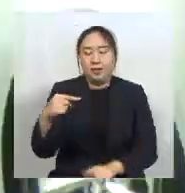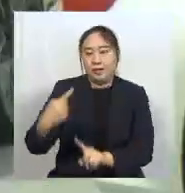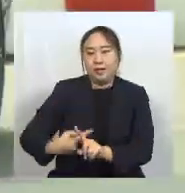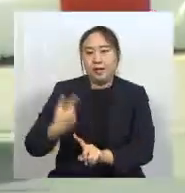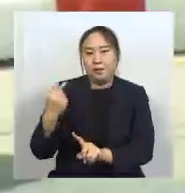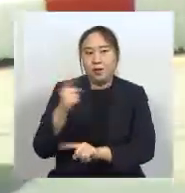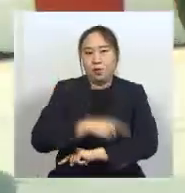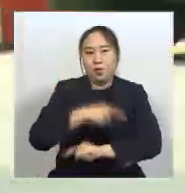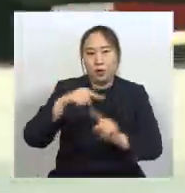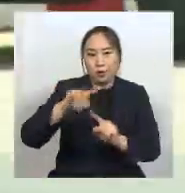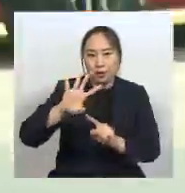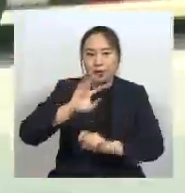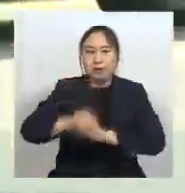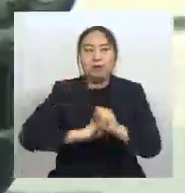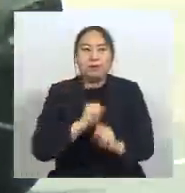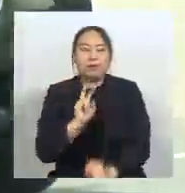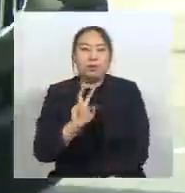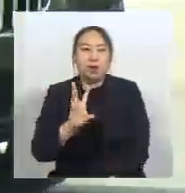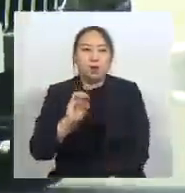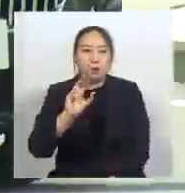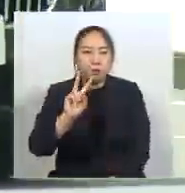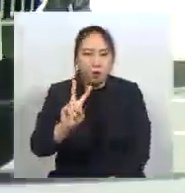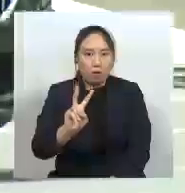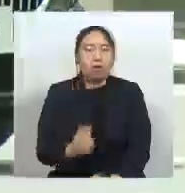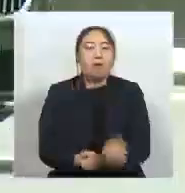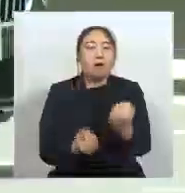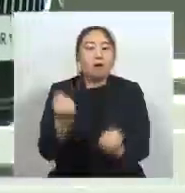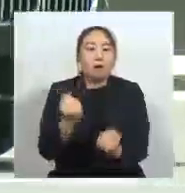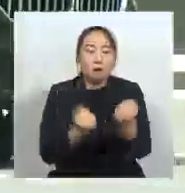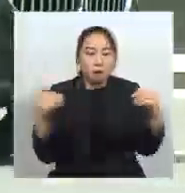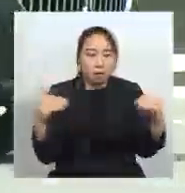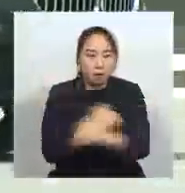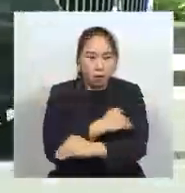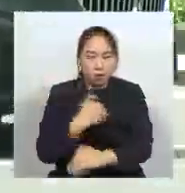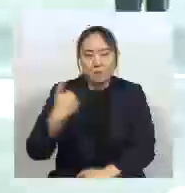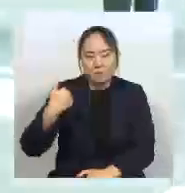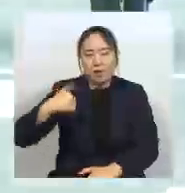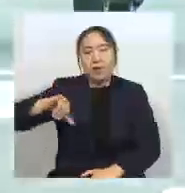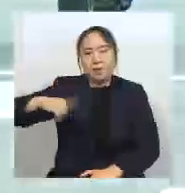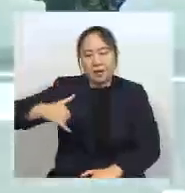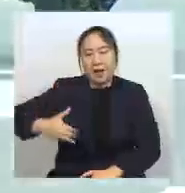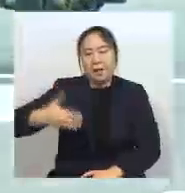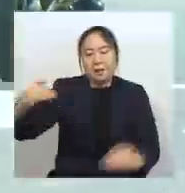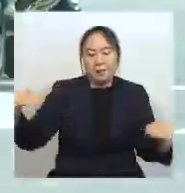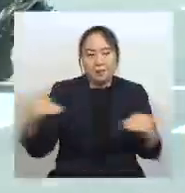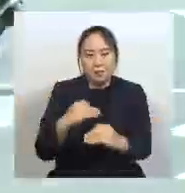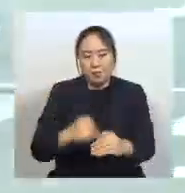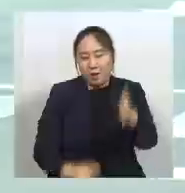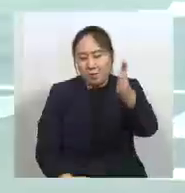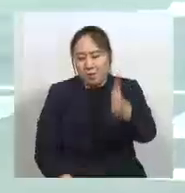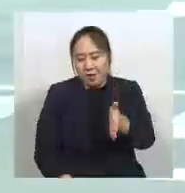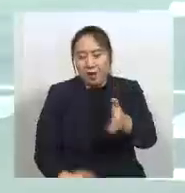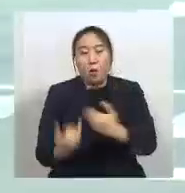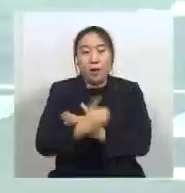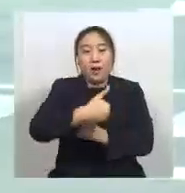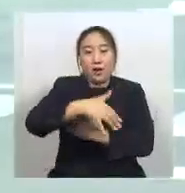น2562ด้านการจราจรจะมีการปิดเส้นทางในบางจุดระหว่างการเคลื่อนขบวนของผู้นำประเ